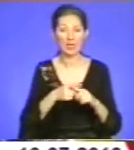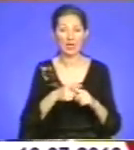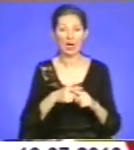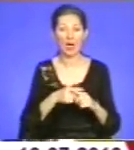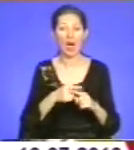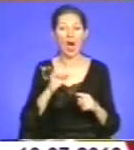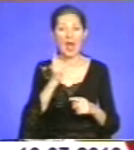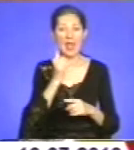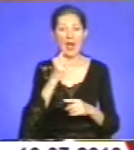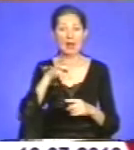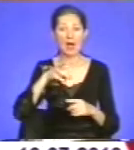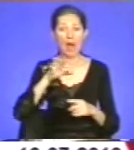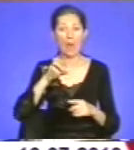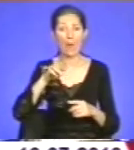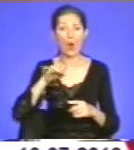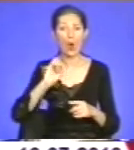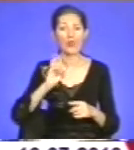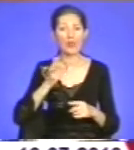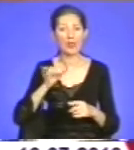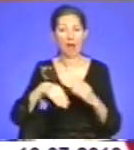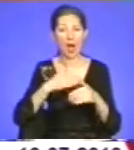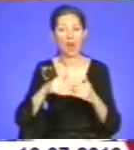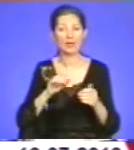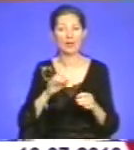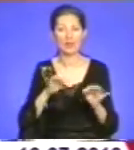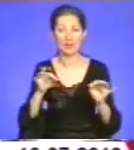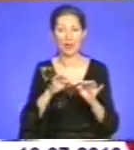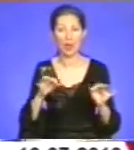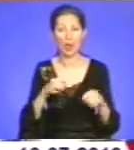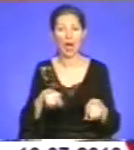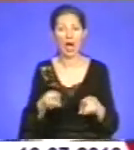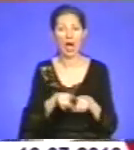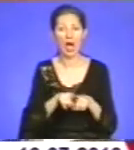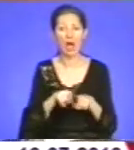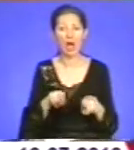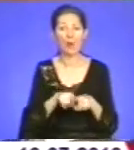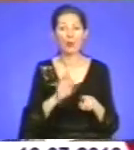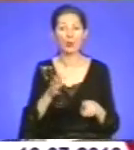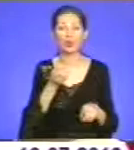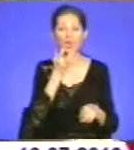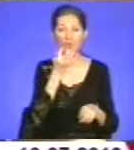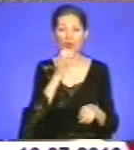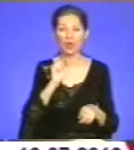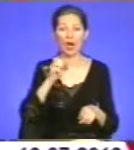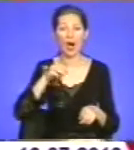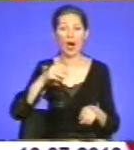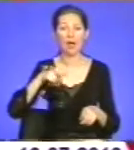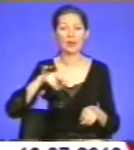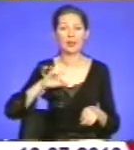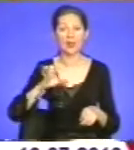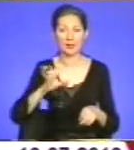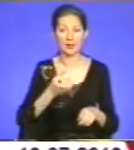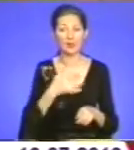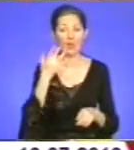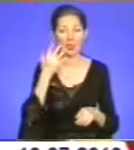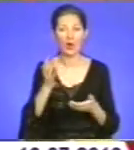лялька-мотанка з ниток, що ще? Такі будуть квіточки з атласу. Легко дуже